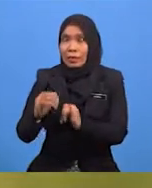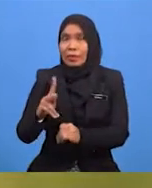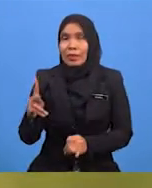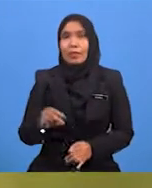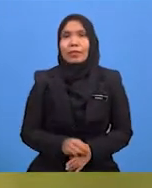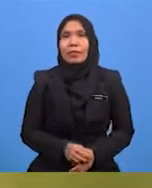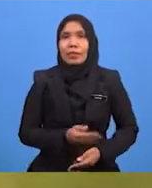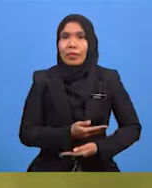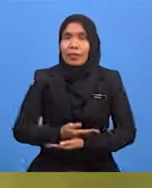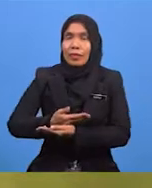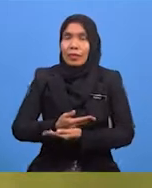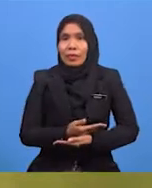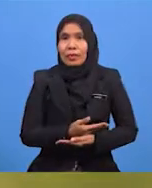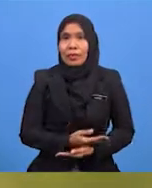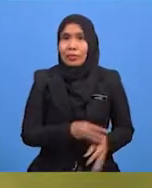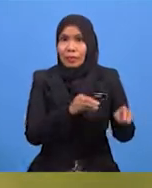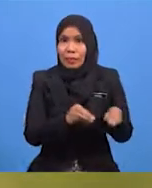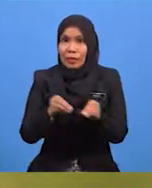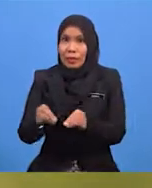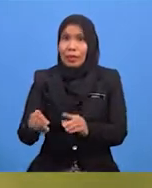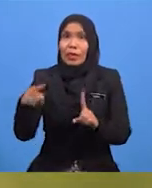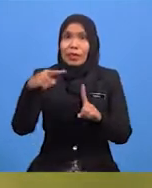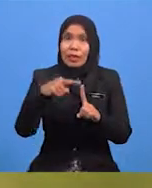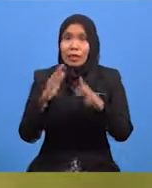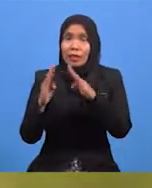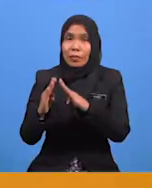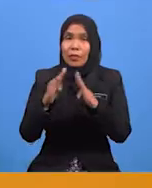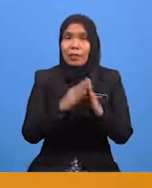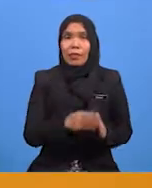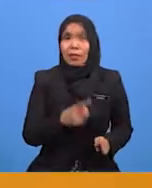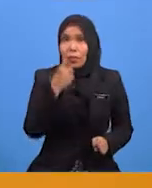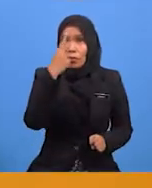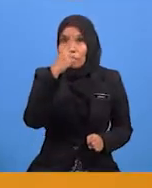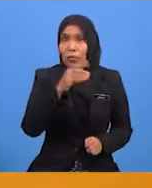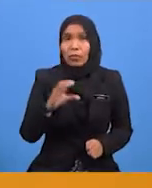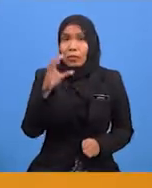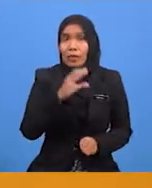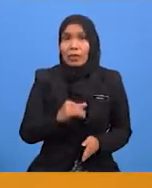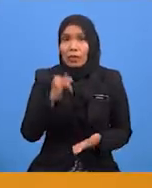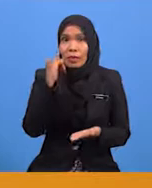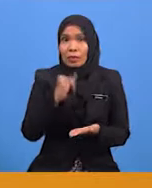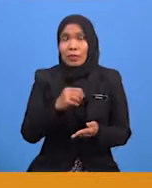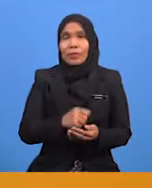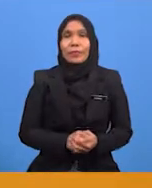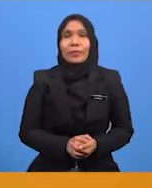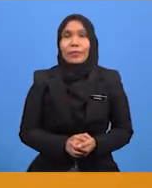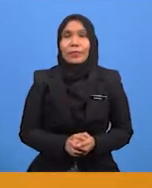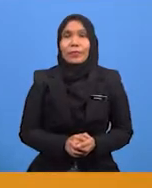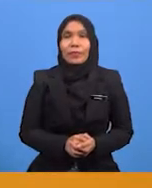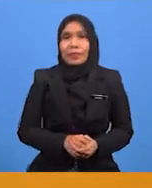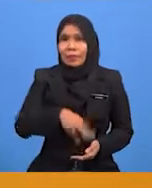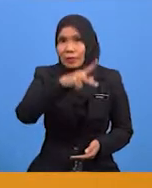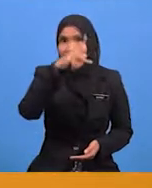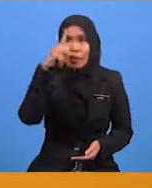berhijrah ke bandar untuk menimba pengalaman dalam kehidupannya. Hal ini demikian